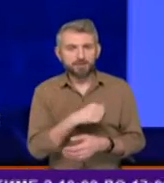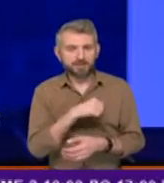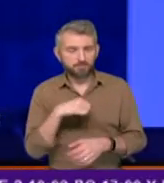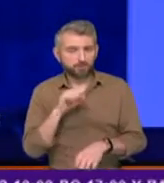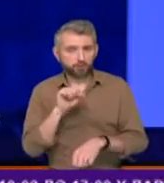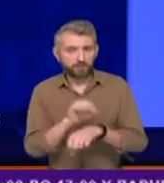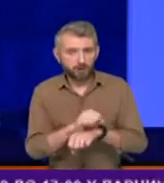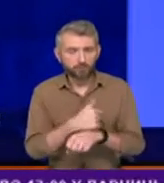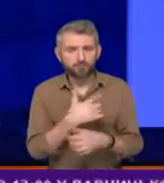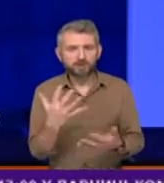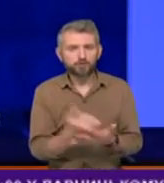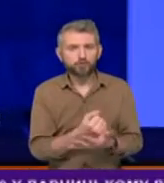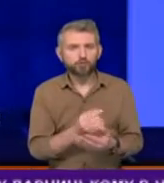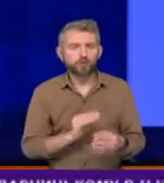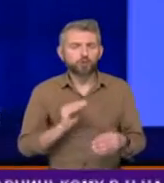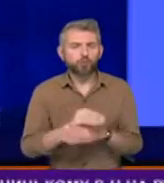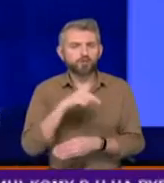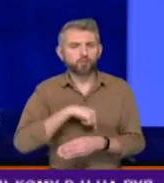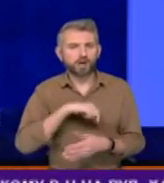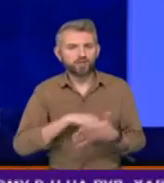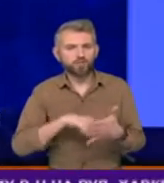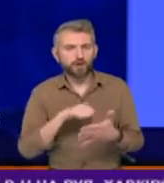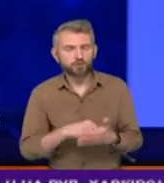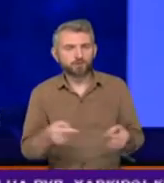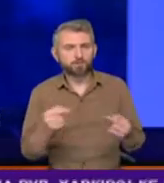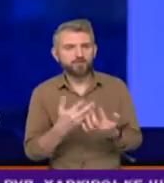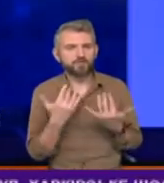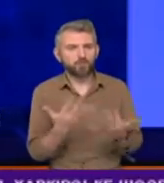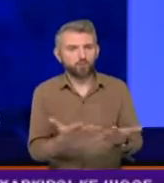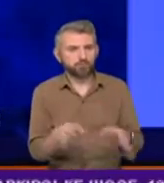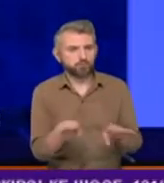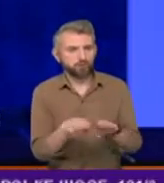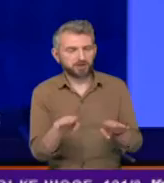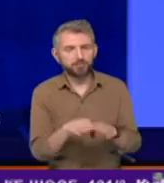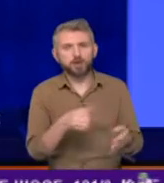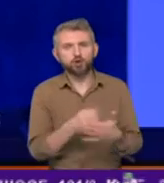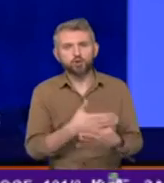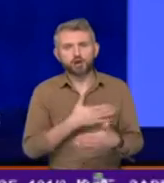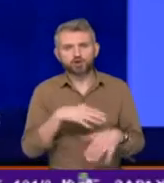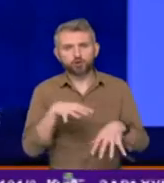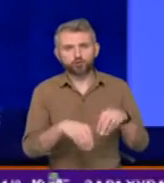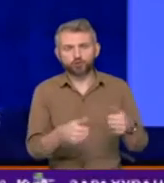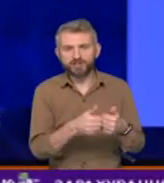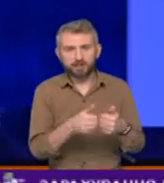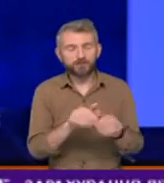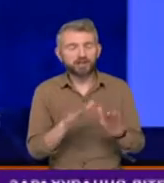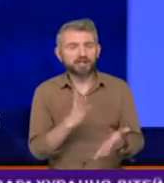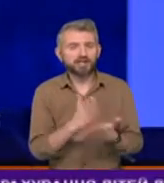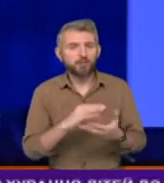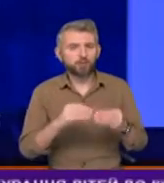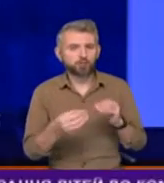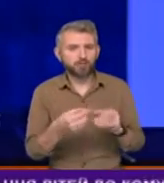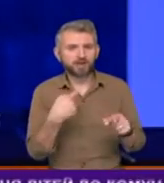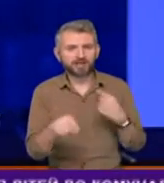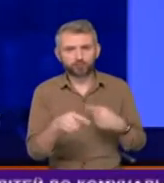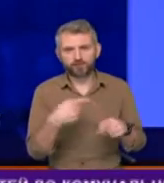зупиняємося, ми дістаємо додаткові моральні фактори, певні вимоги ставити подібного стилю і до наших сусідів. От тільки є проблема різності